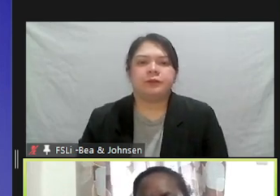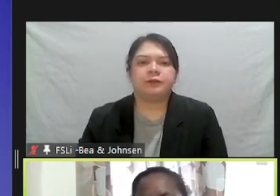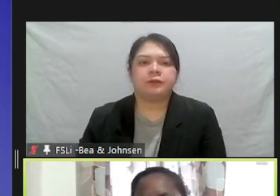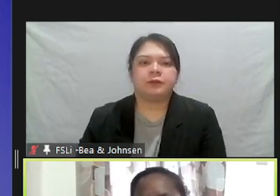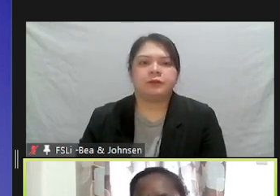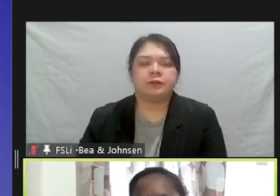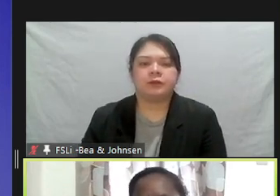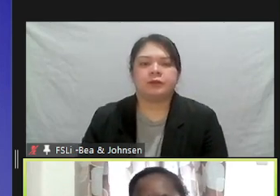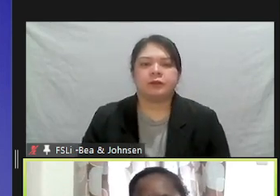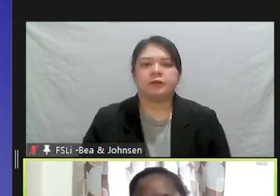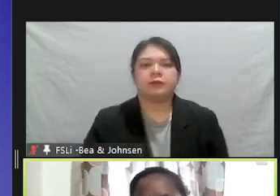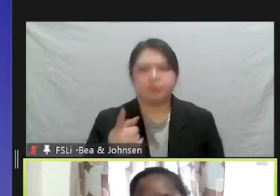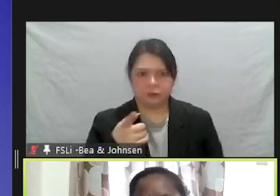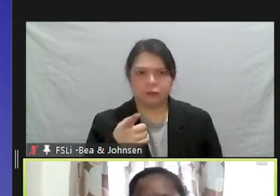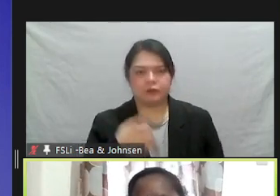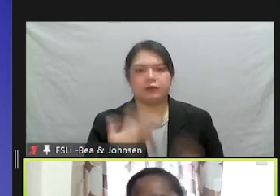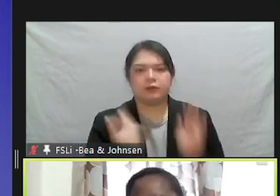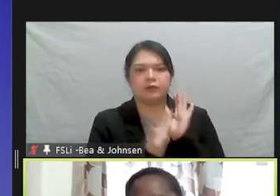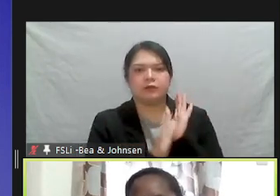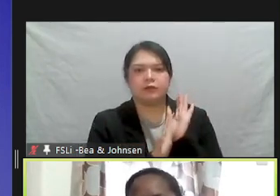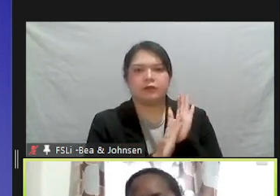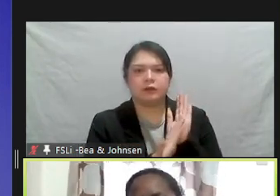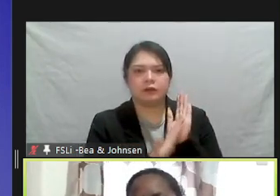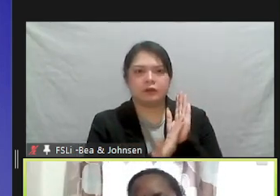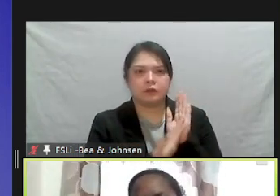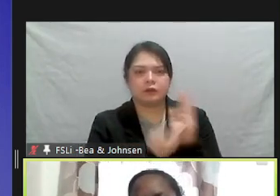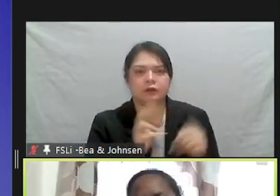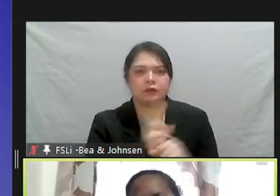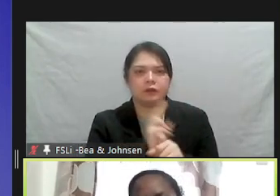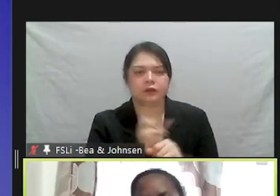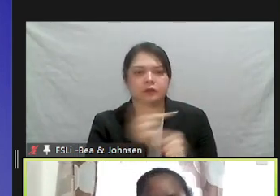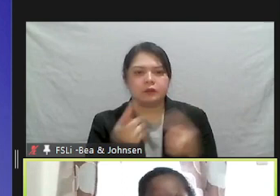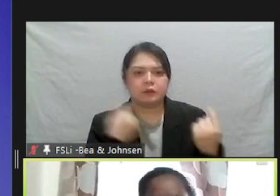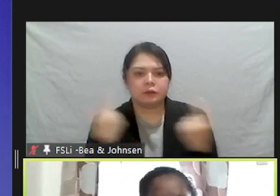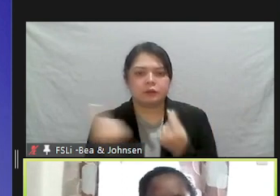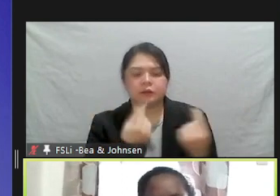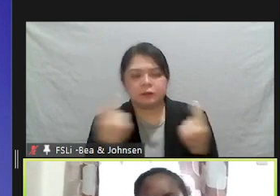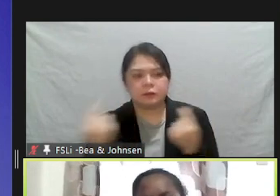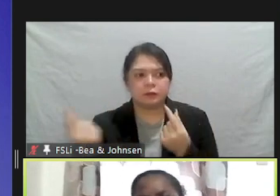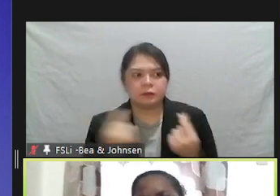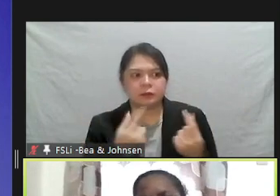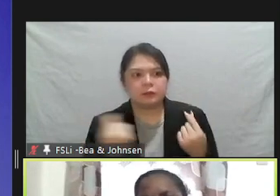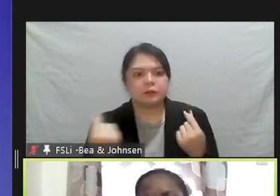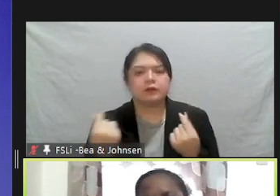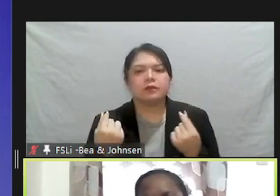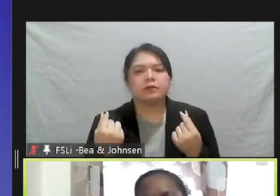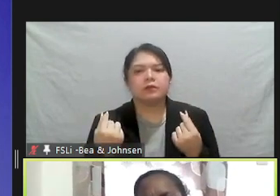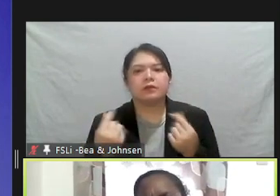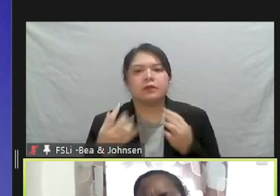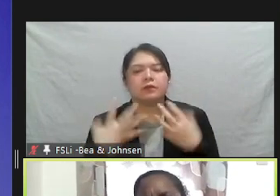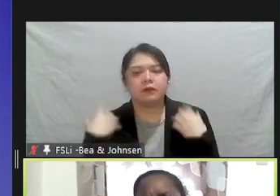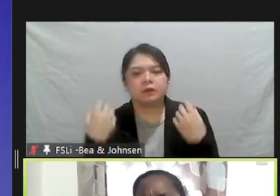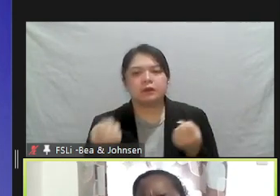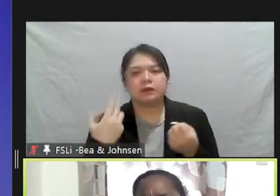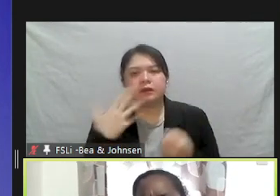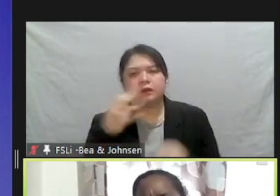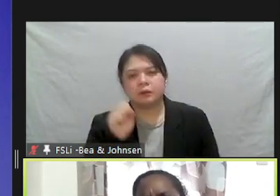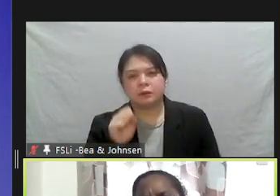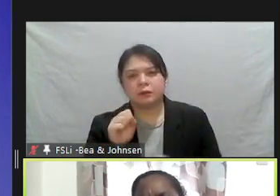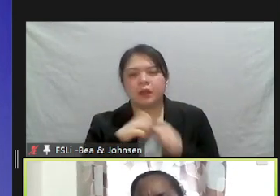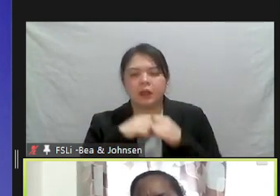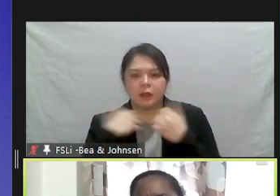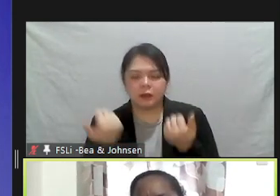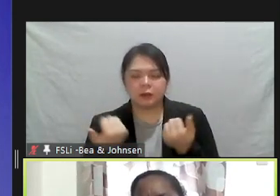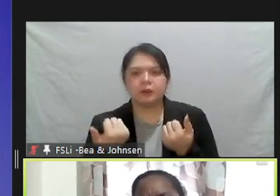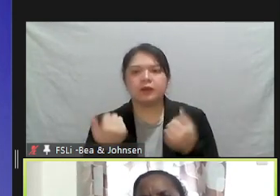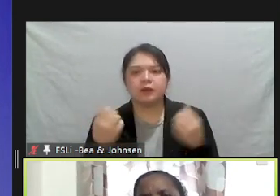Ito na po. Yan na yung mga ginagawa ng mga aming mga kaguruan sa Lakas High School. Kung paano ba